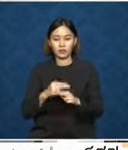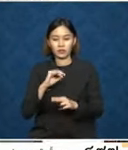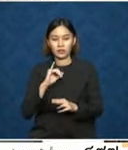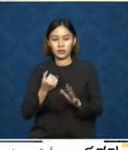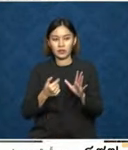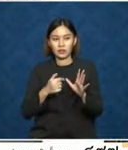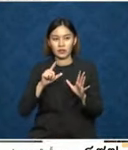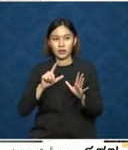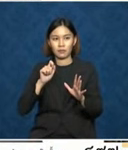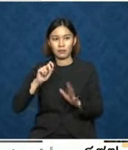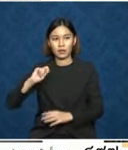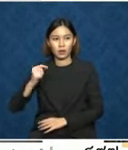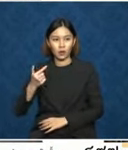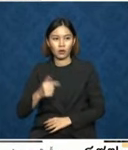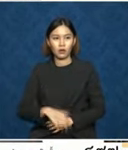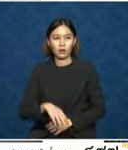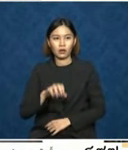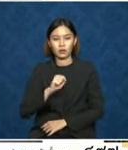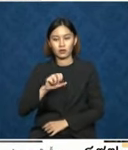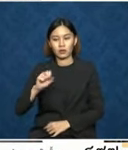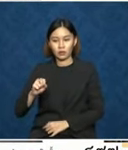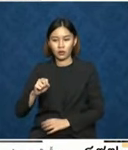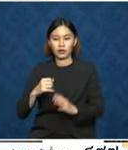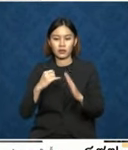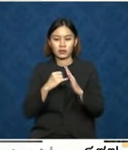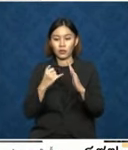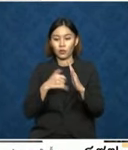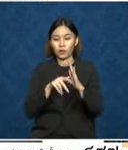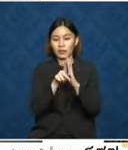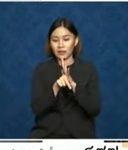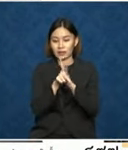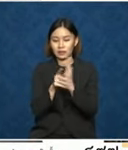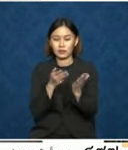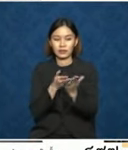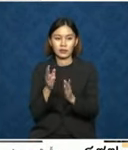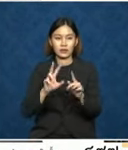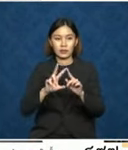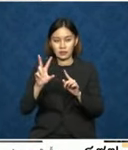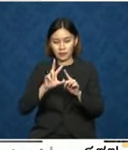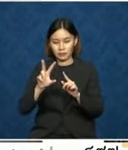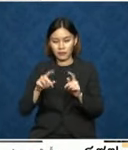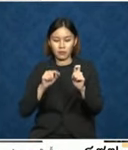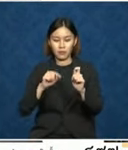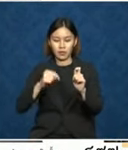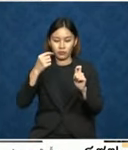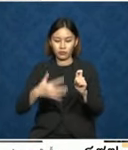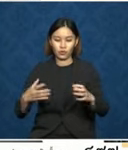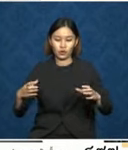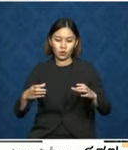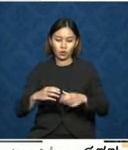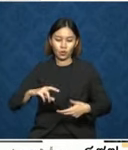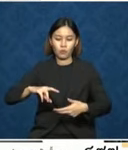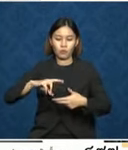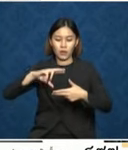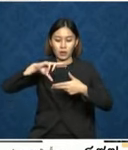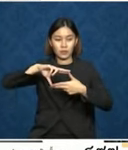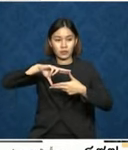อทาสมาชิกสภาผู้แทนราษฎรจังหวัดกาฬสินธ์เขต 3มกหนองศรีทาโทพรรคพลังประชารัฐ